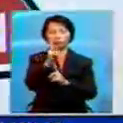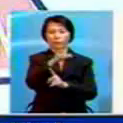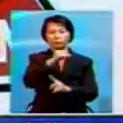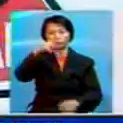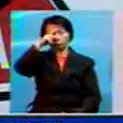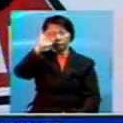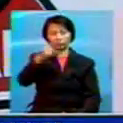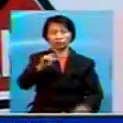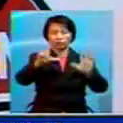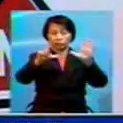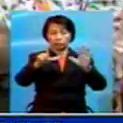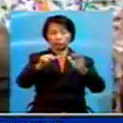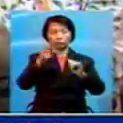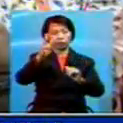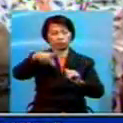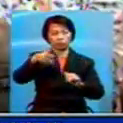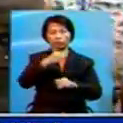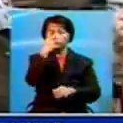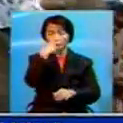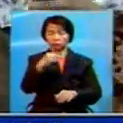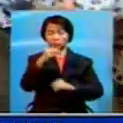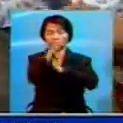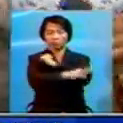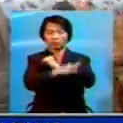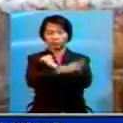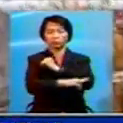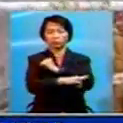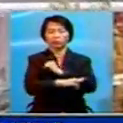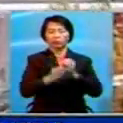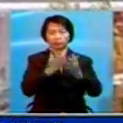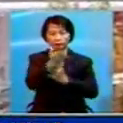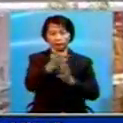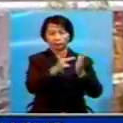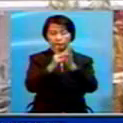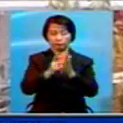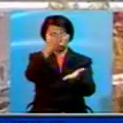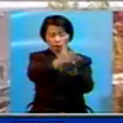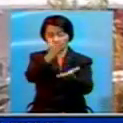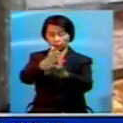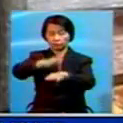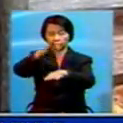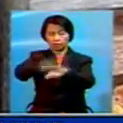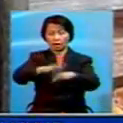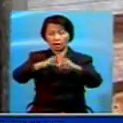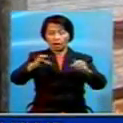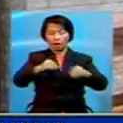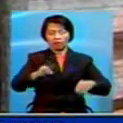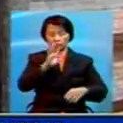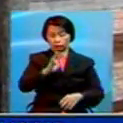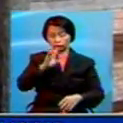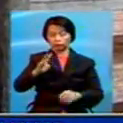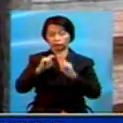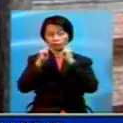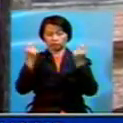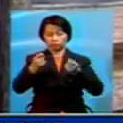Putrajaya di wilayah Persekutuan serta Seremban Negeri melalui kempen perangi Edis habis-habisan sejumlah 77